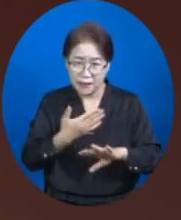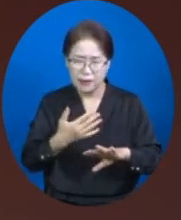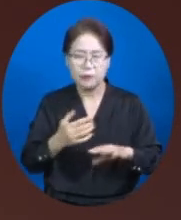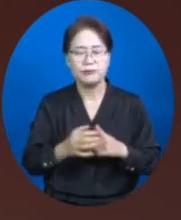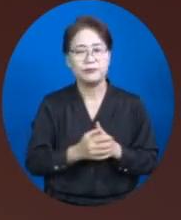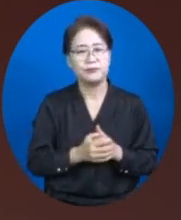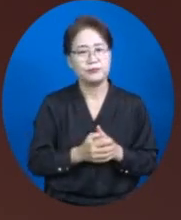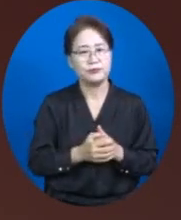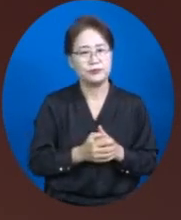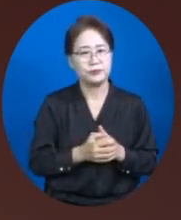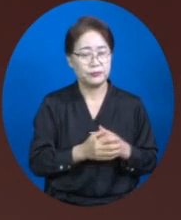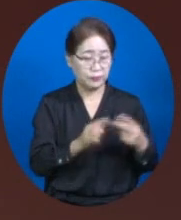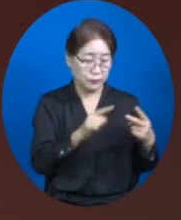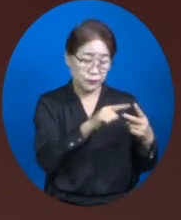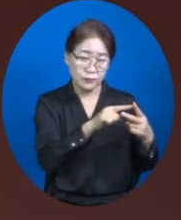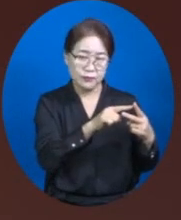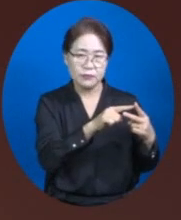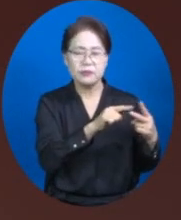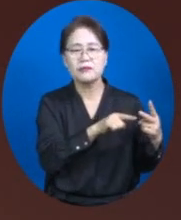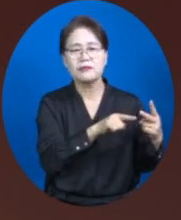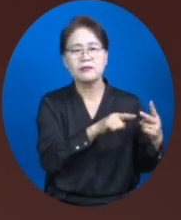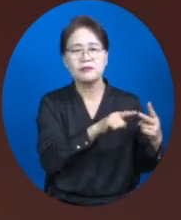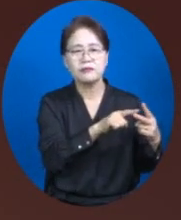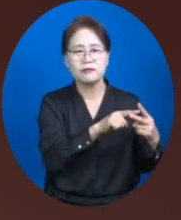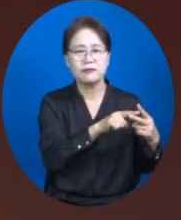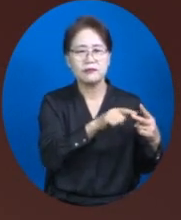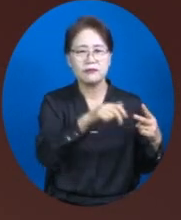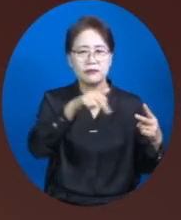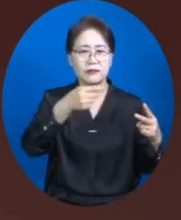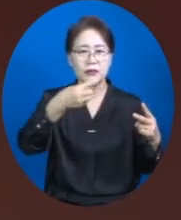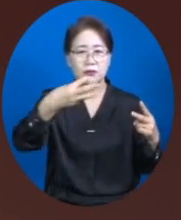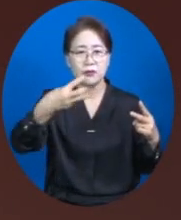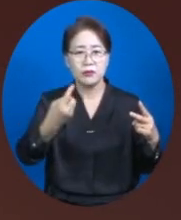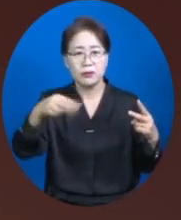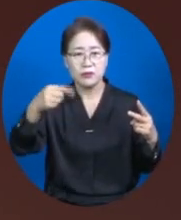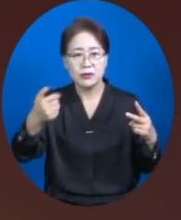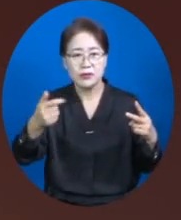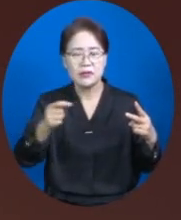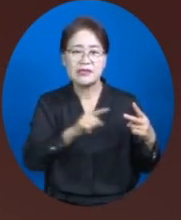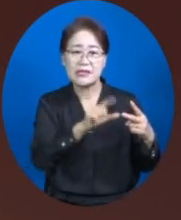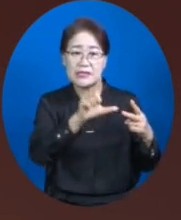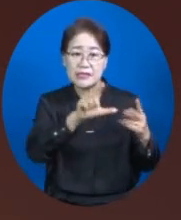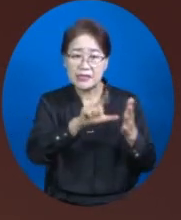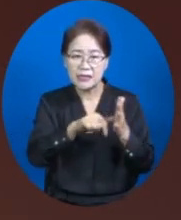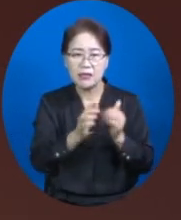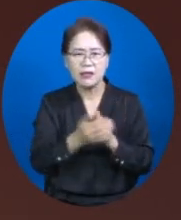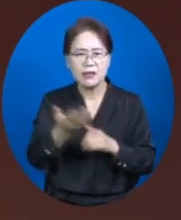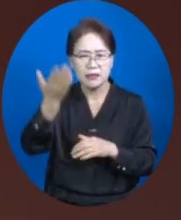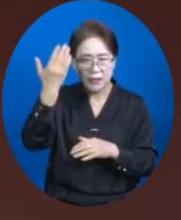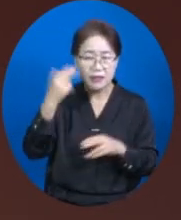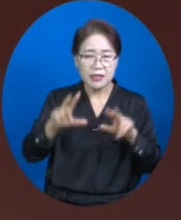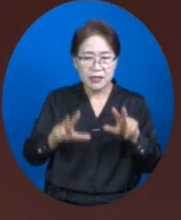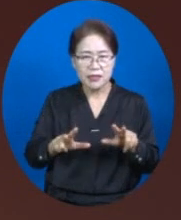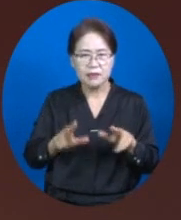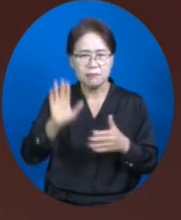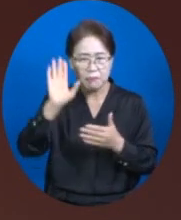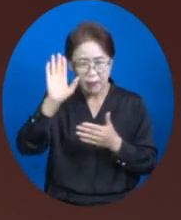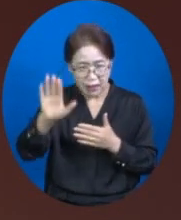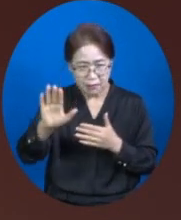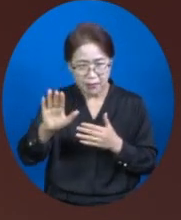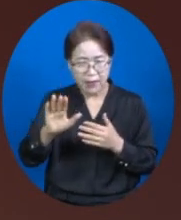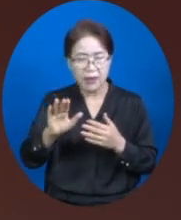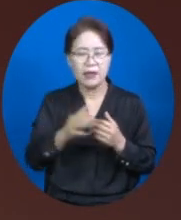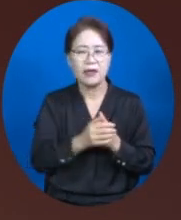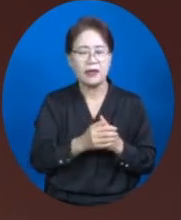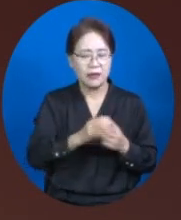그러면 크로노스의 시간은 뭐죠 크로노스라고 하는 시간은요 과거 현재 미래로